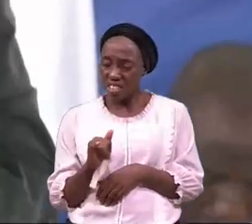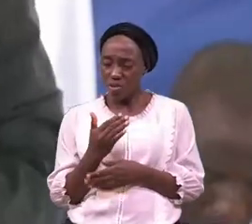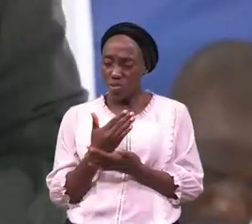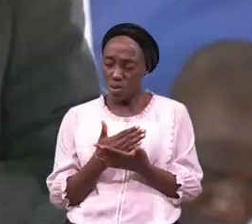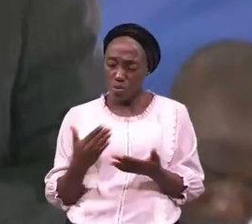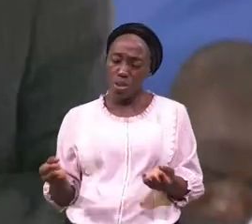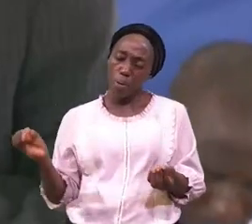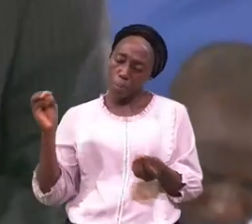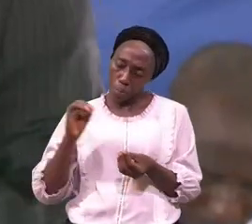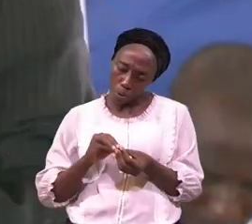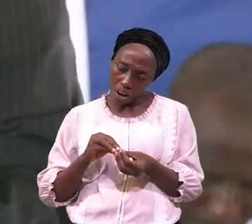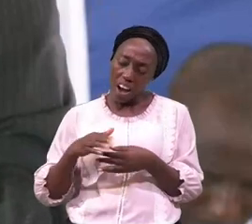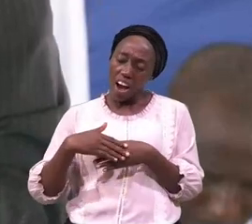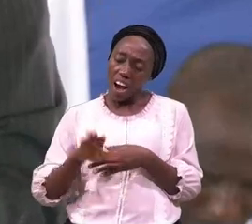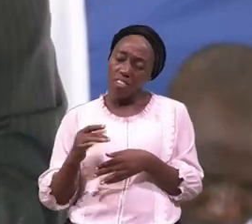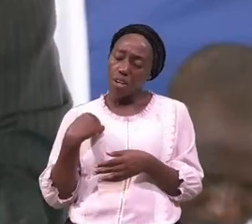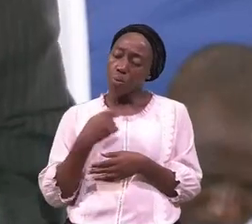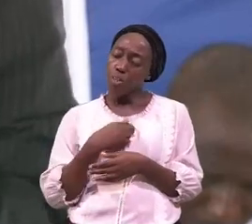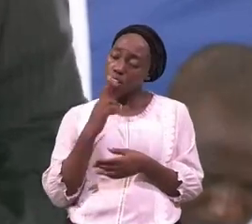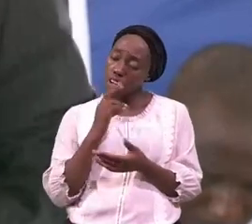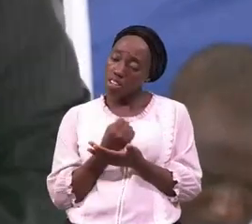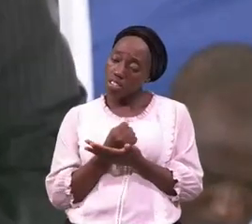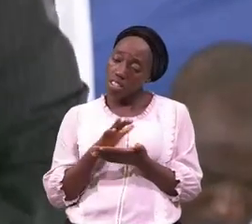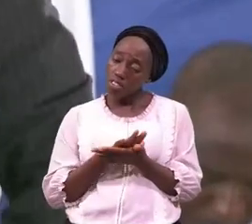plus. Après être sanctifié,